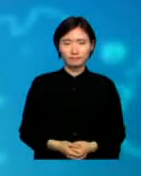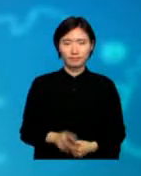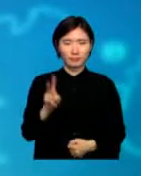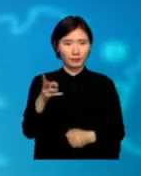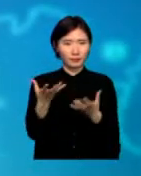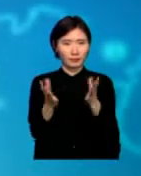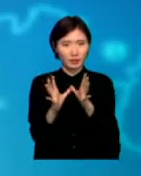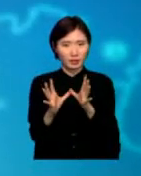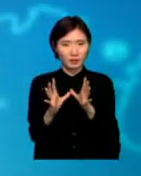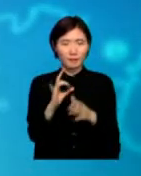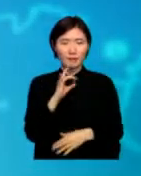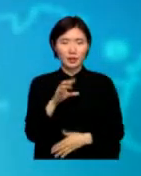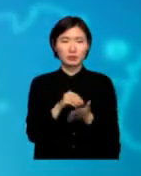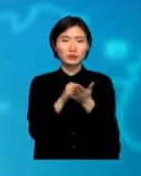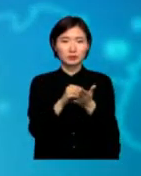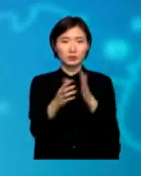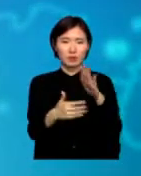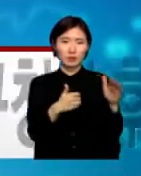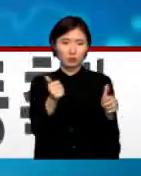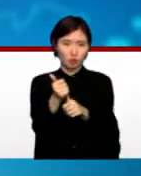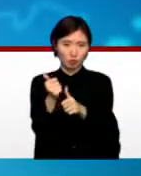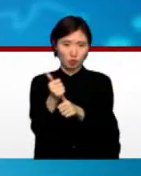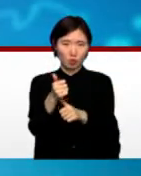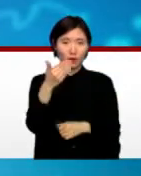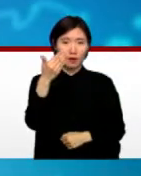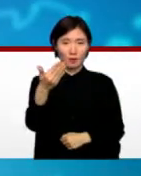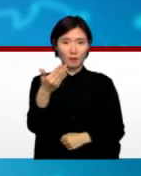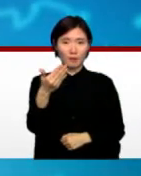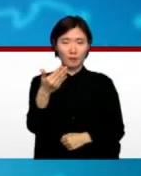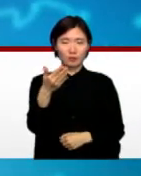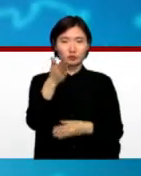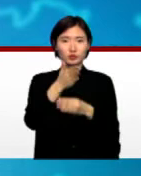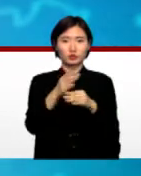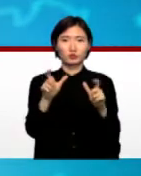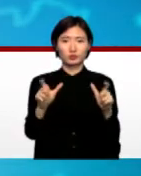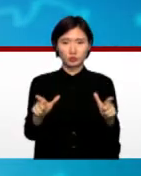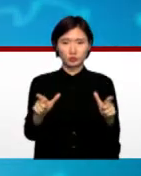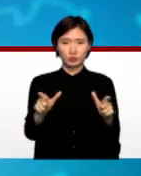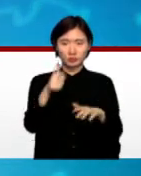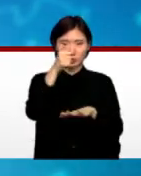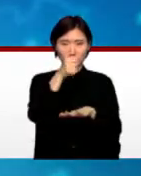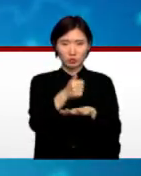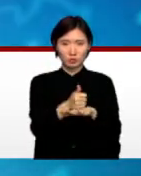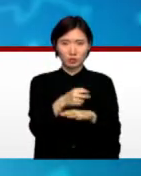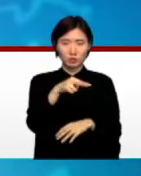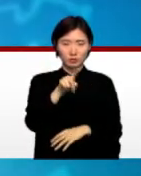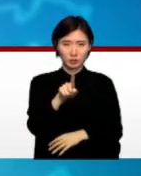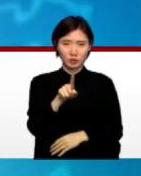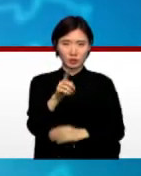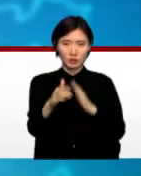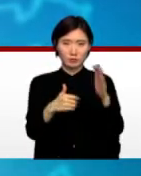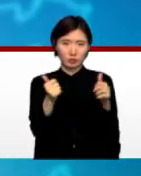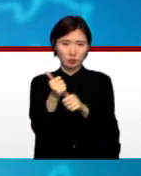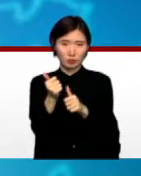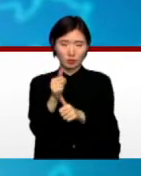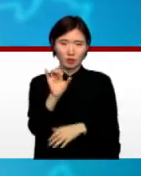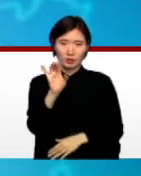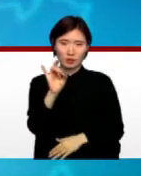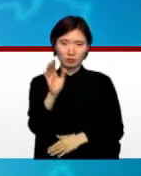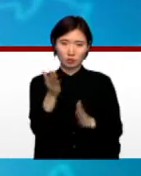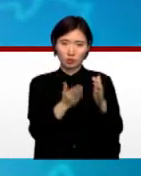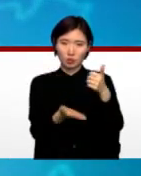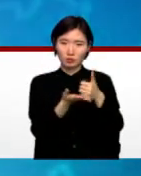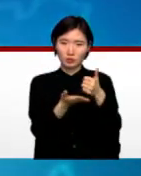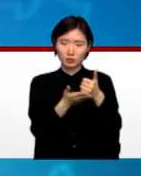더불어 민주당에서 만 등록한 예비후보가 9명이 어떤 서울 중구 5 결국 서양 후 예비후보 에 대한 단수 공천이